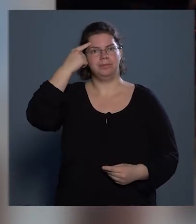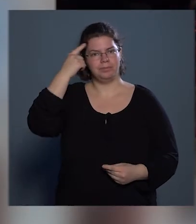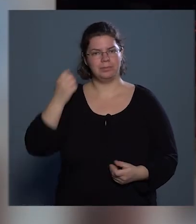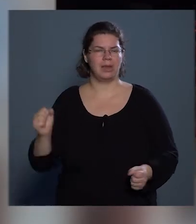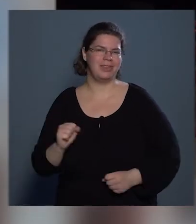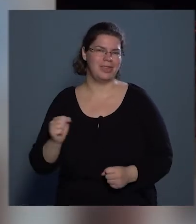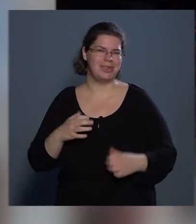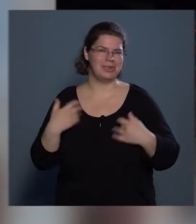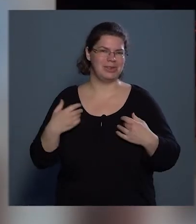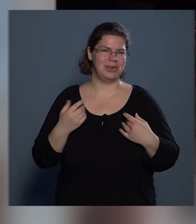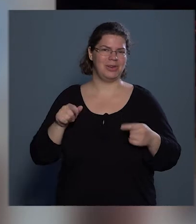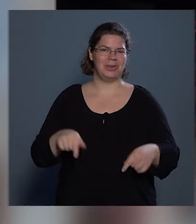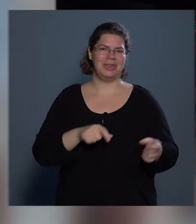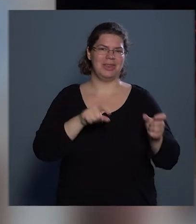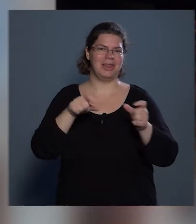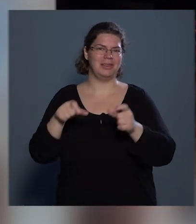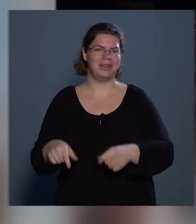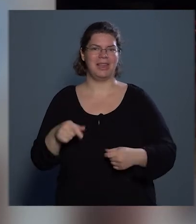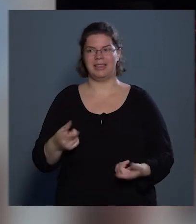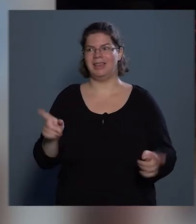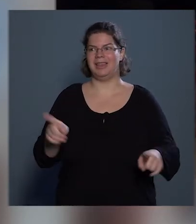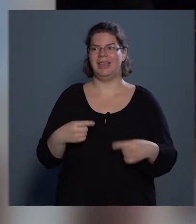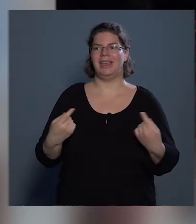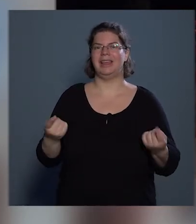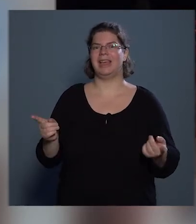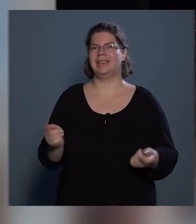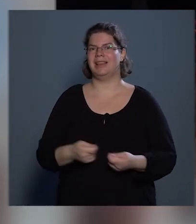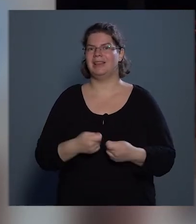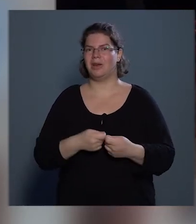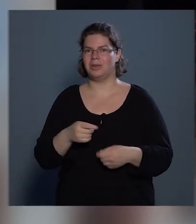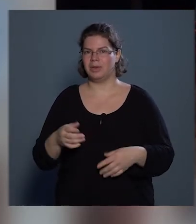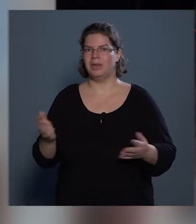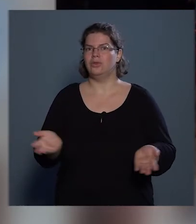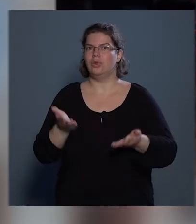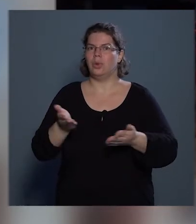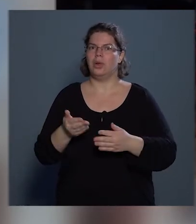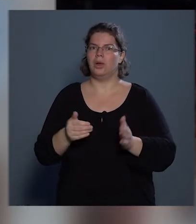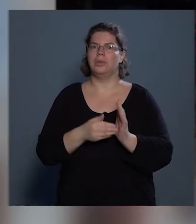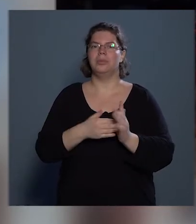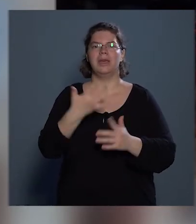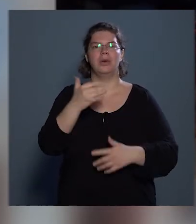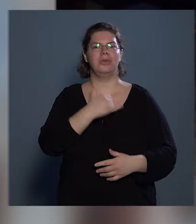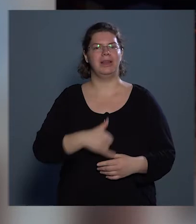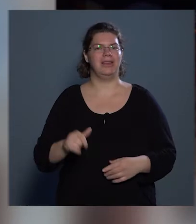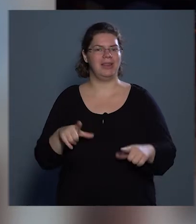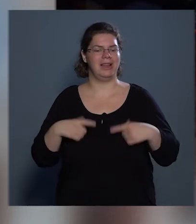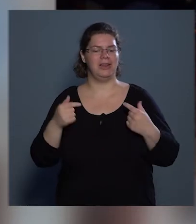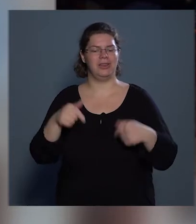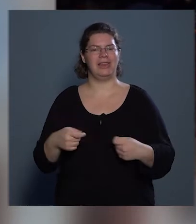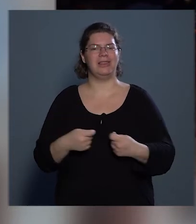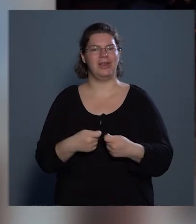hogy idáig megmaradt az énekzene tagozat, és nagyon drukkolok neki, hogy még 50 évet legalább élhessen az iskolában ez a